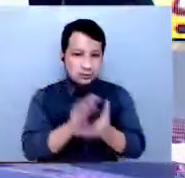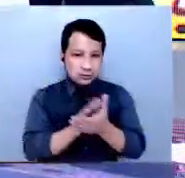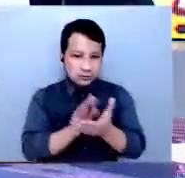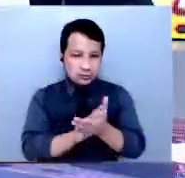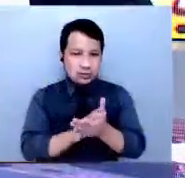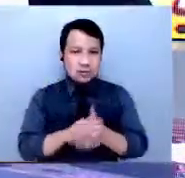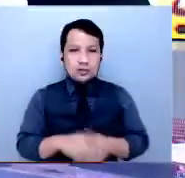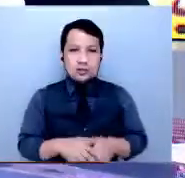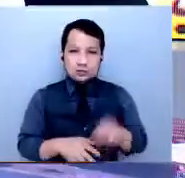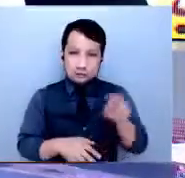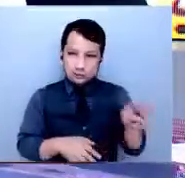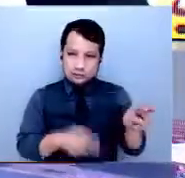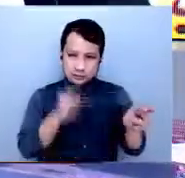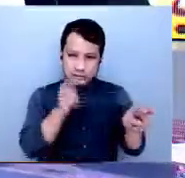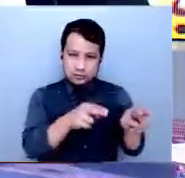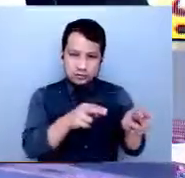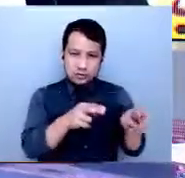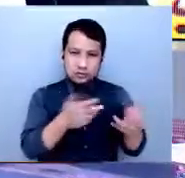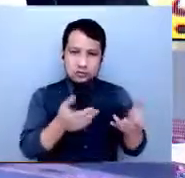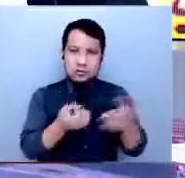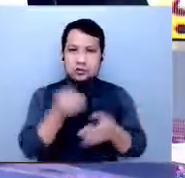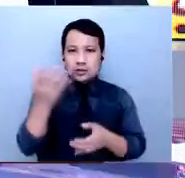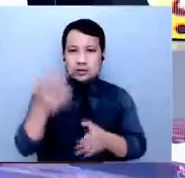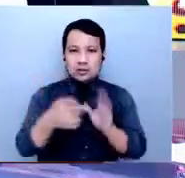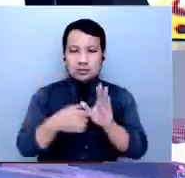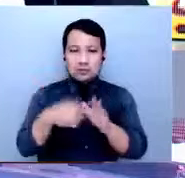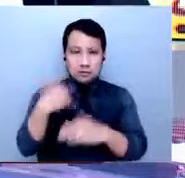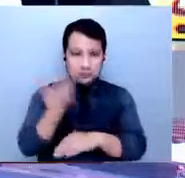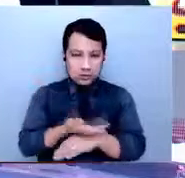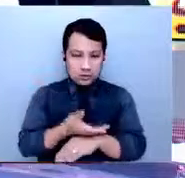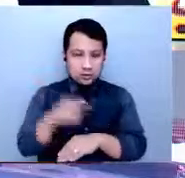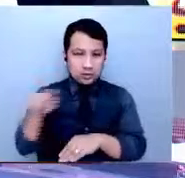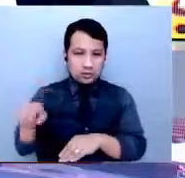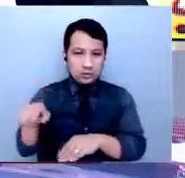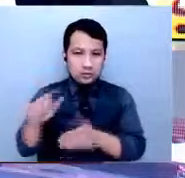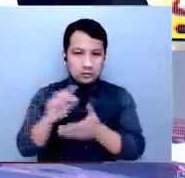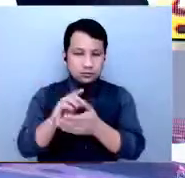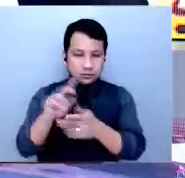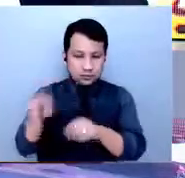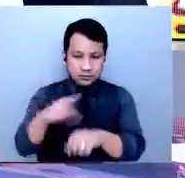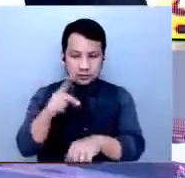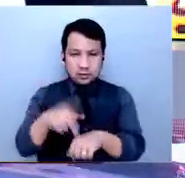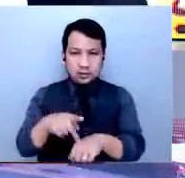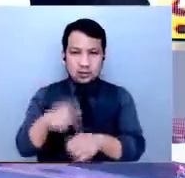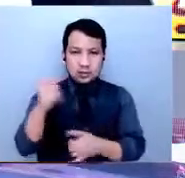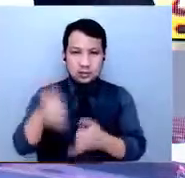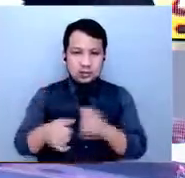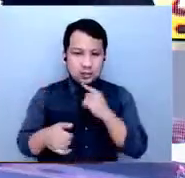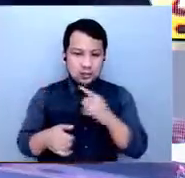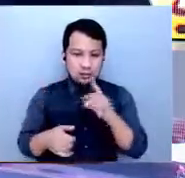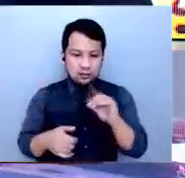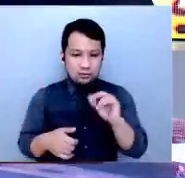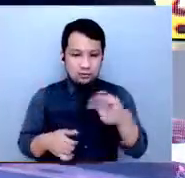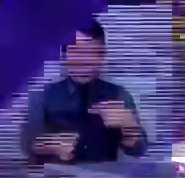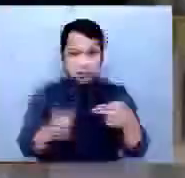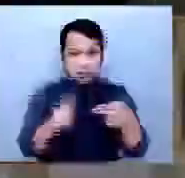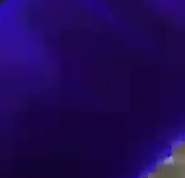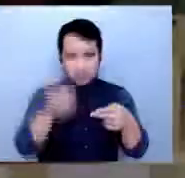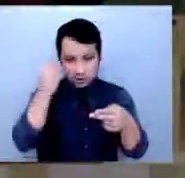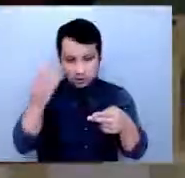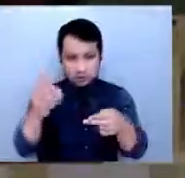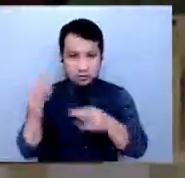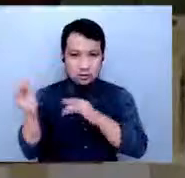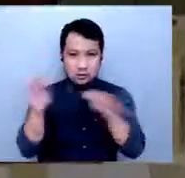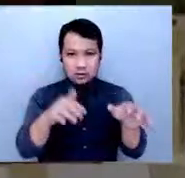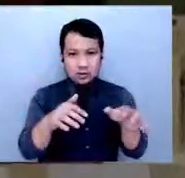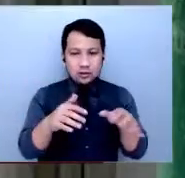Kita na ang downward trend sa bilang ng mga namamatay sa COVID-19 sa Pilipinas sa pinakahuling tala ng DOH. Nag-peak po ito noong